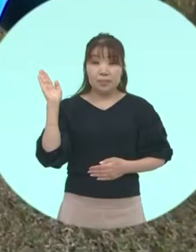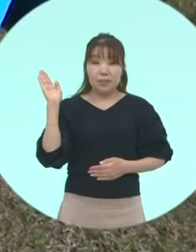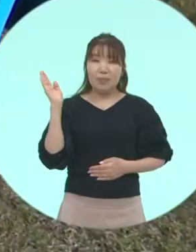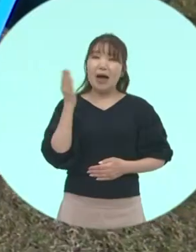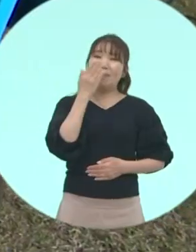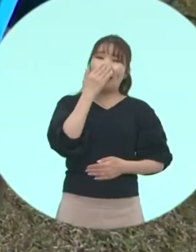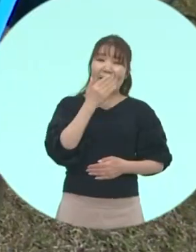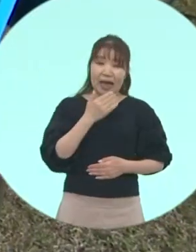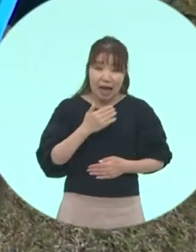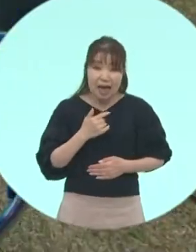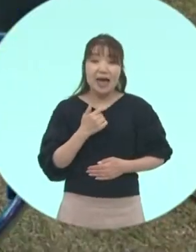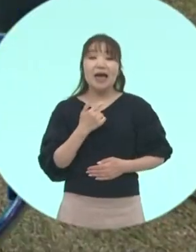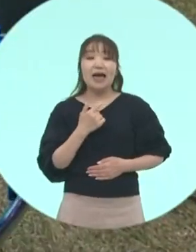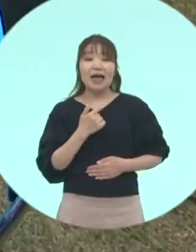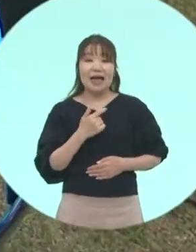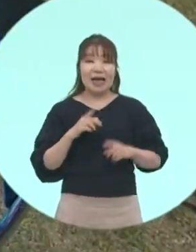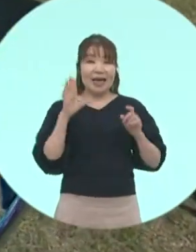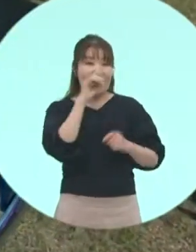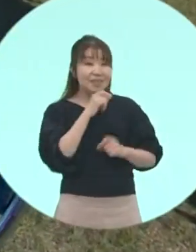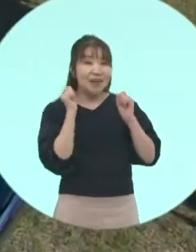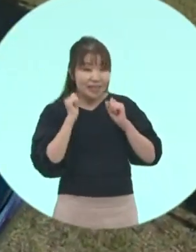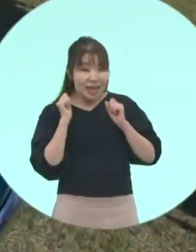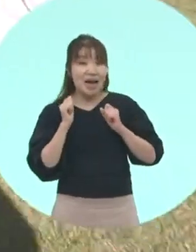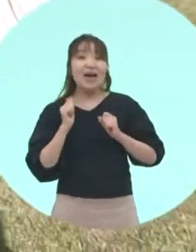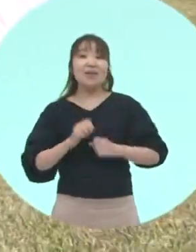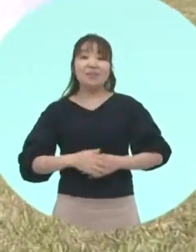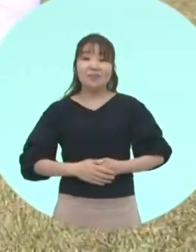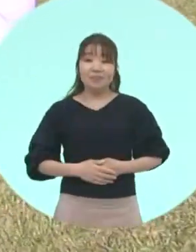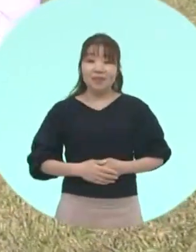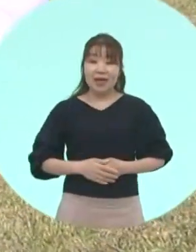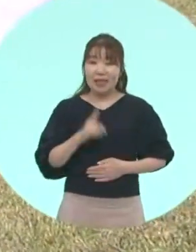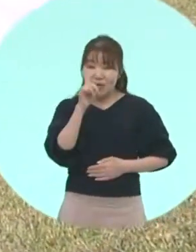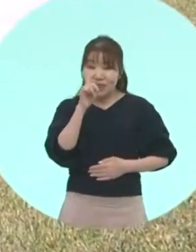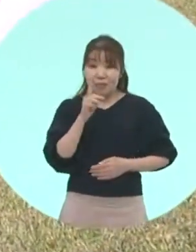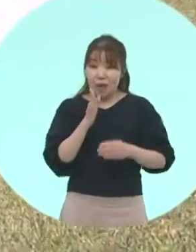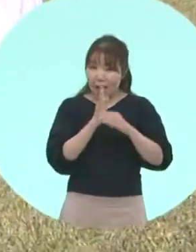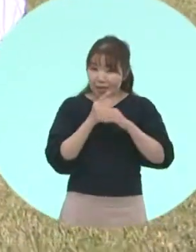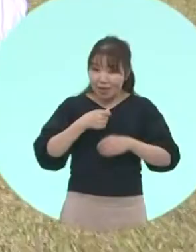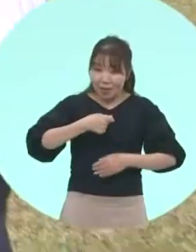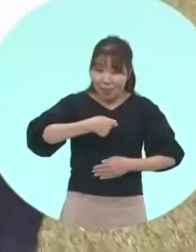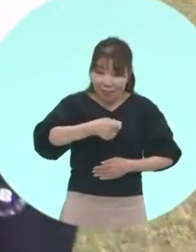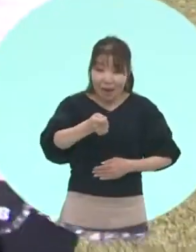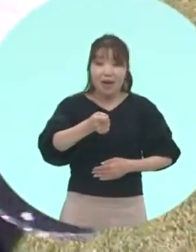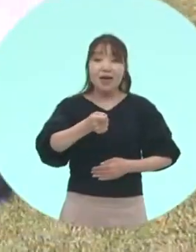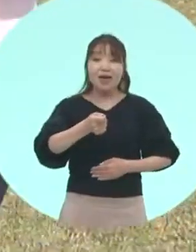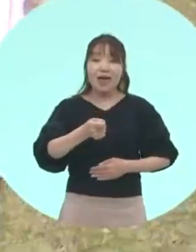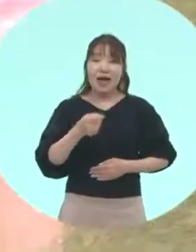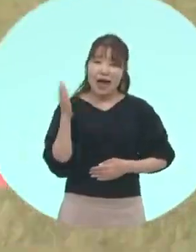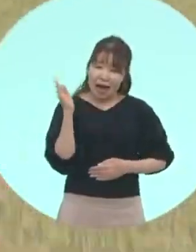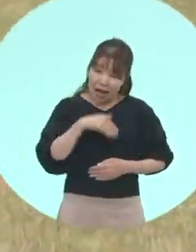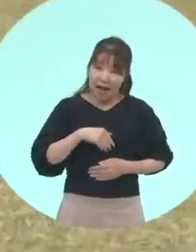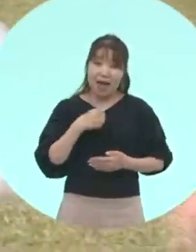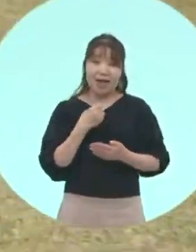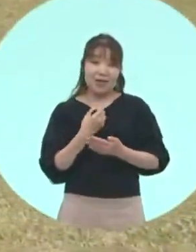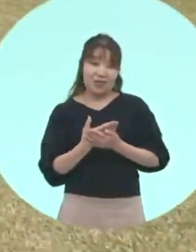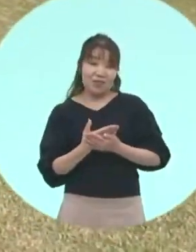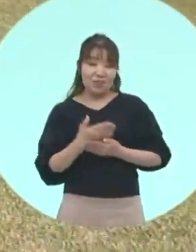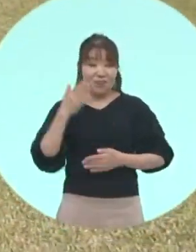負けた、 負けたな、はい、 勝利 はい、体重前、真ん中でえい、いかん